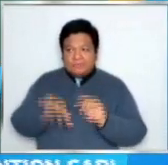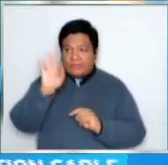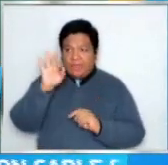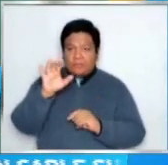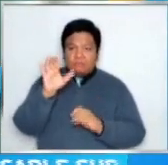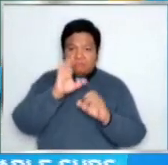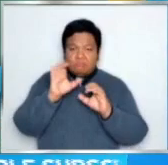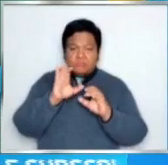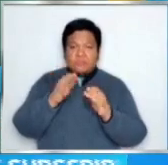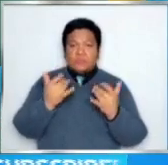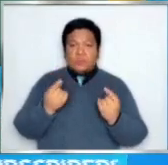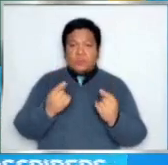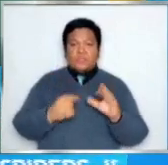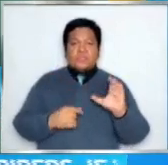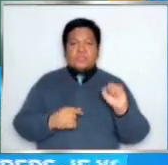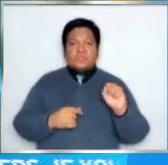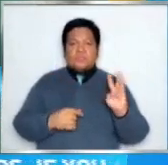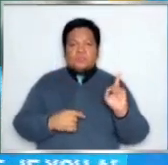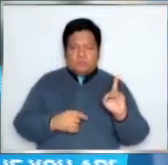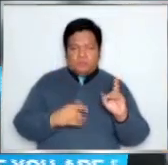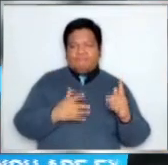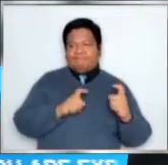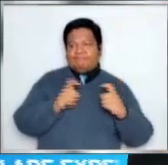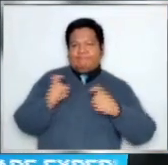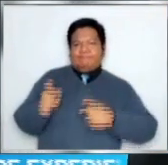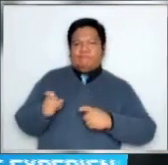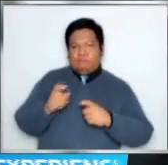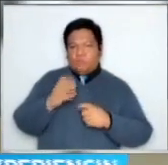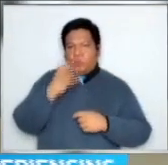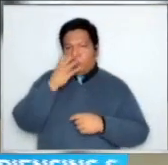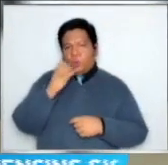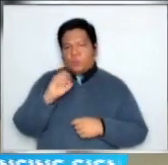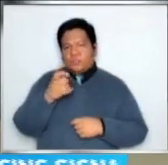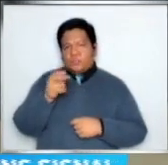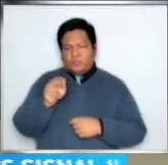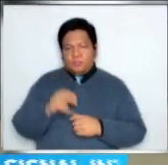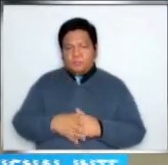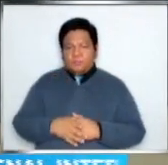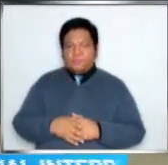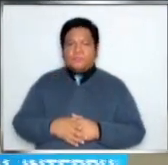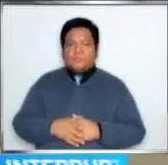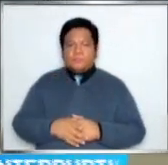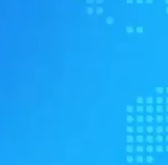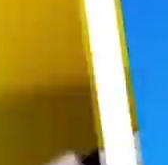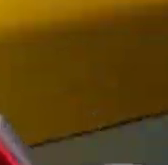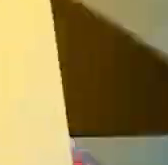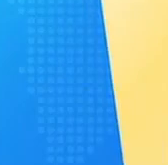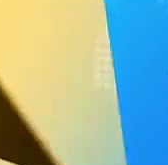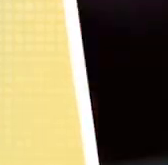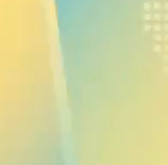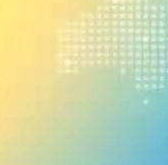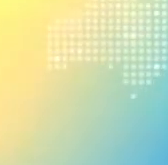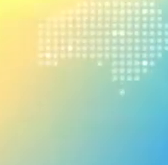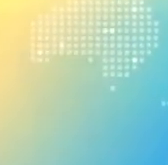ang nagbigay ng oxygen tank sa pasyente. Luan Merondina, GMA News.